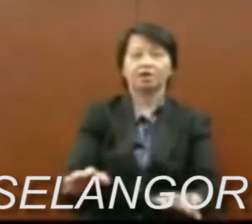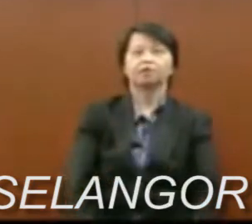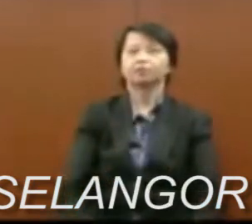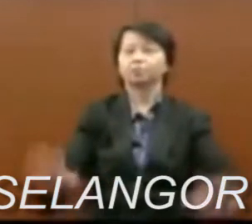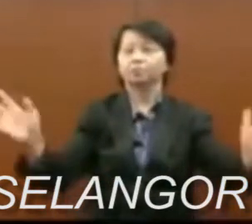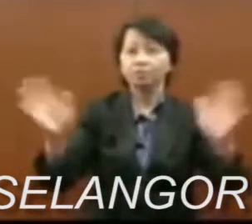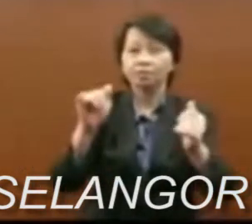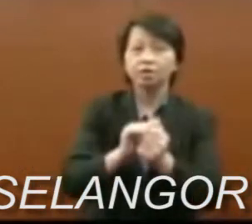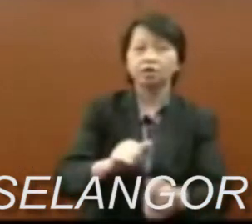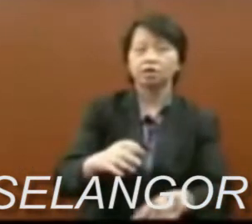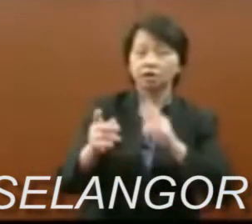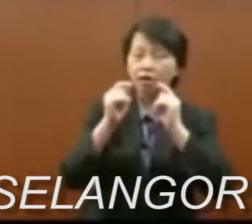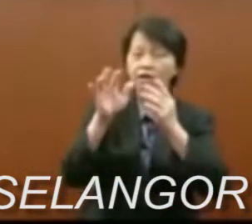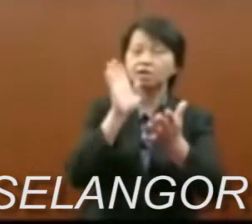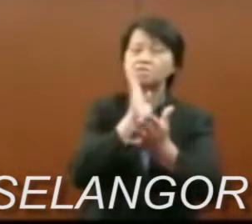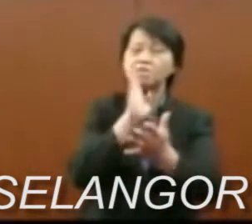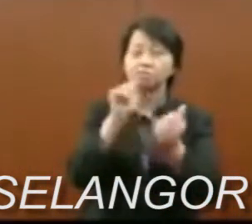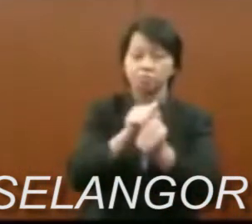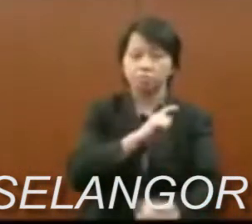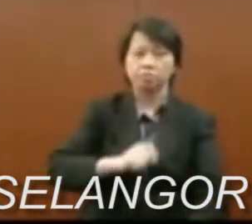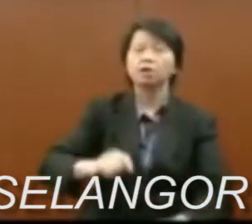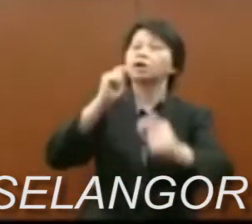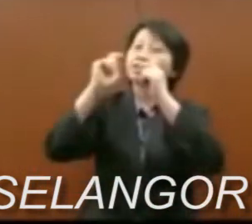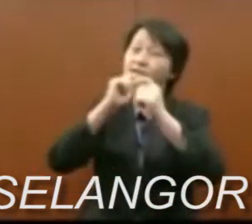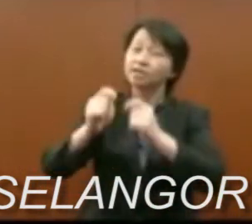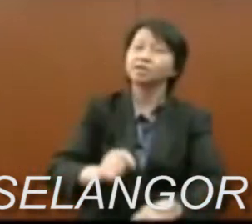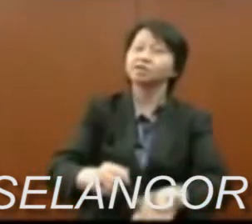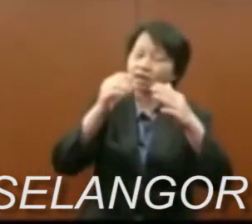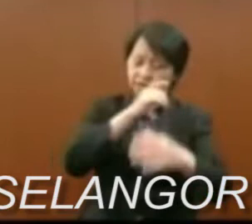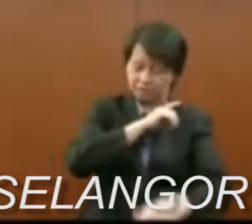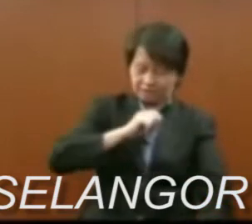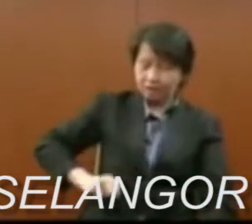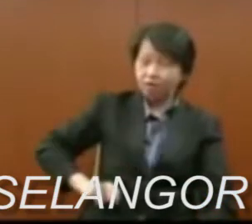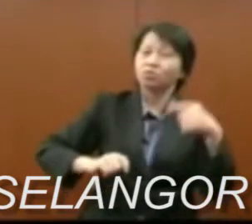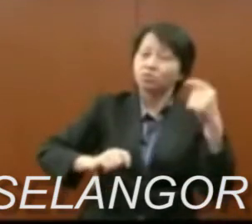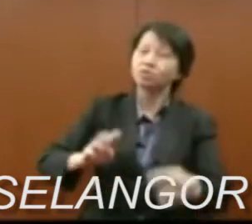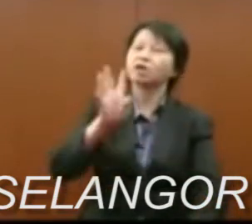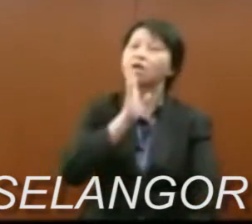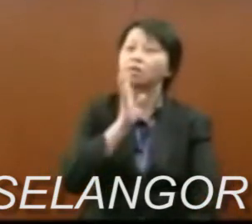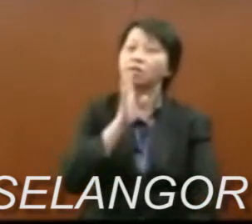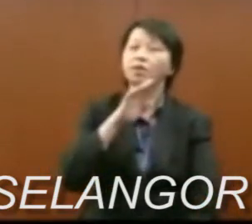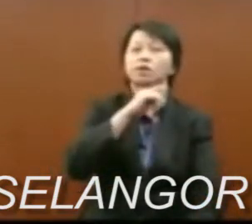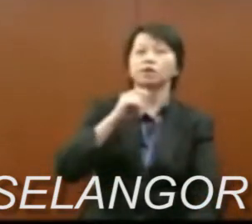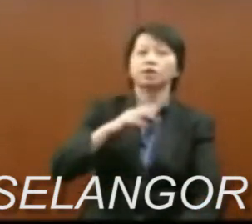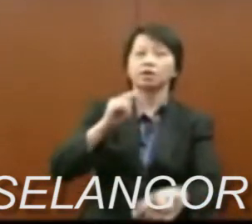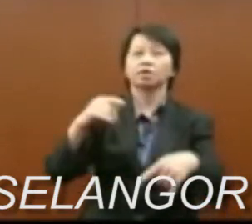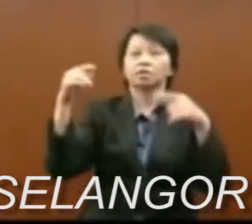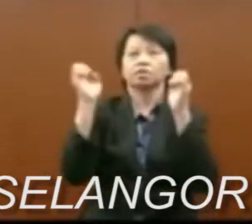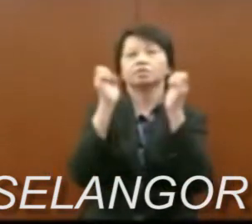Titah Kepala Duli Yang Maha Mulia Sultan Selangor ni. Dan juga panduan. Ini titah tuanku. Dan juga ini panduan. Semua duduk. Ini titah tuanku. Yang berhormat.